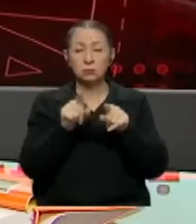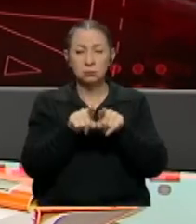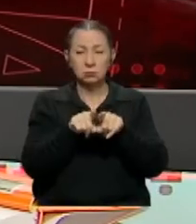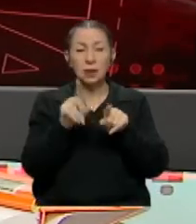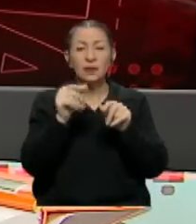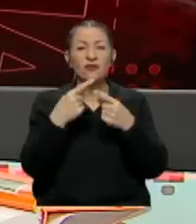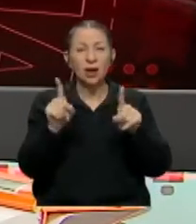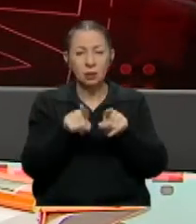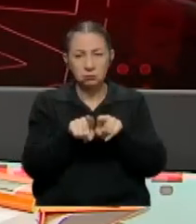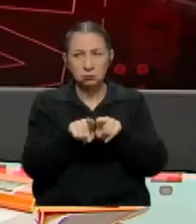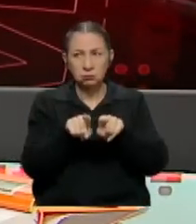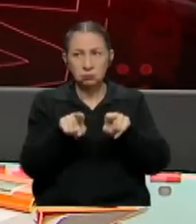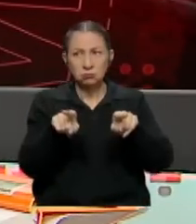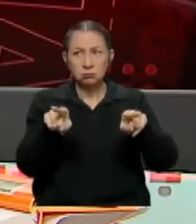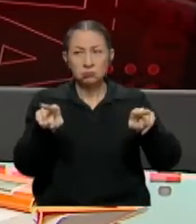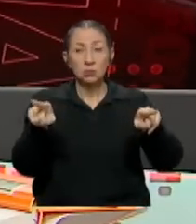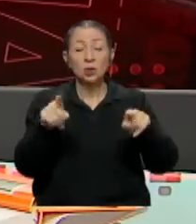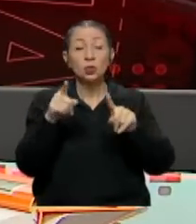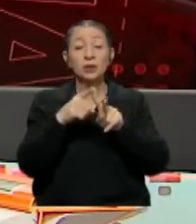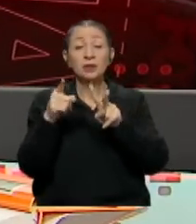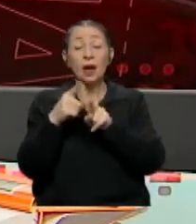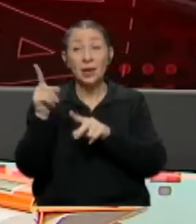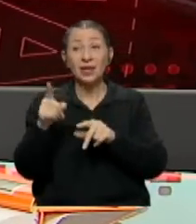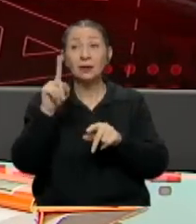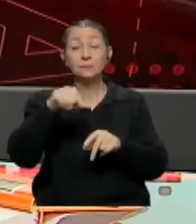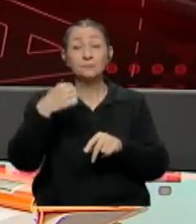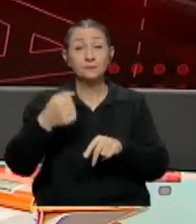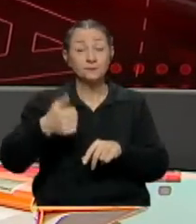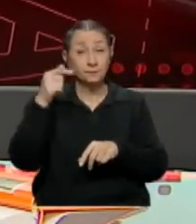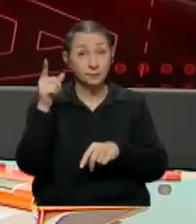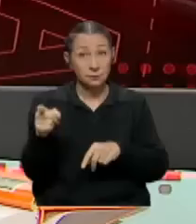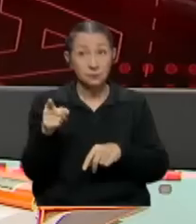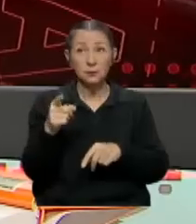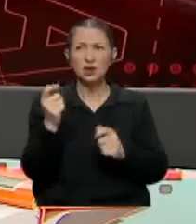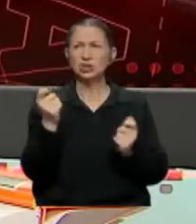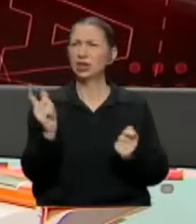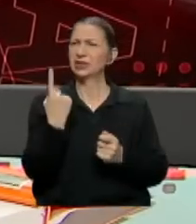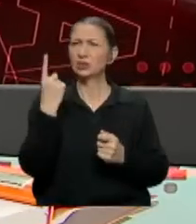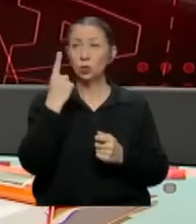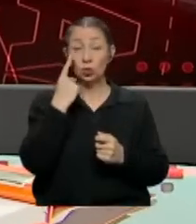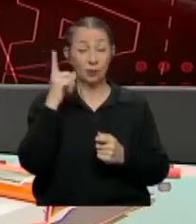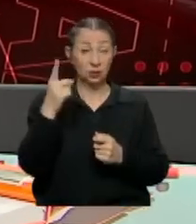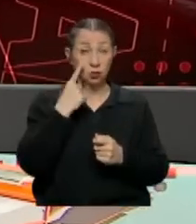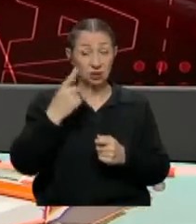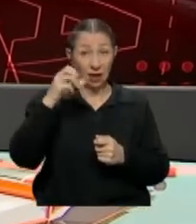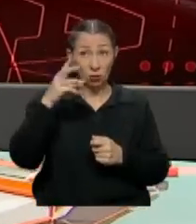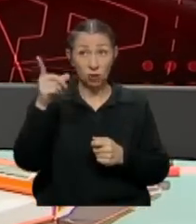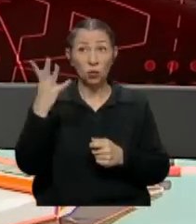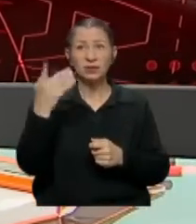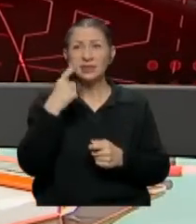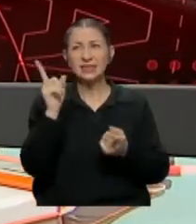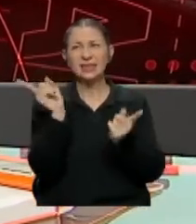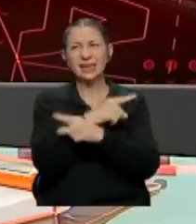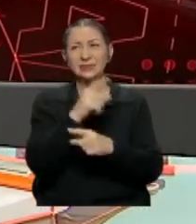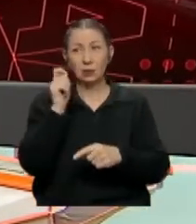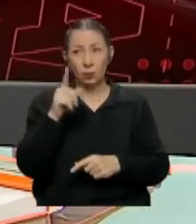açılmaya başladı Sonra Nurettin nebati Hazine ve maliye bakanı işin ilginç tarafı hükümet Cumhurbaşkanı Erdoğan O ne